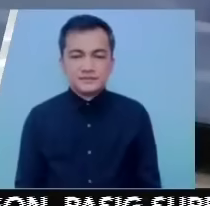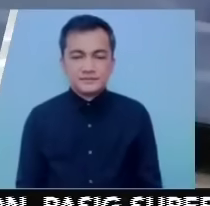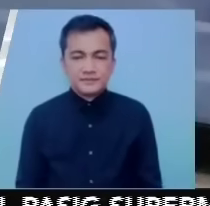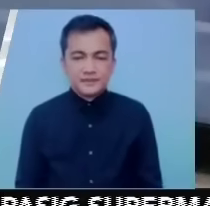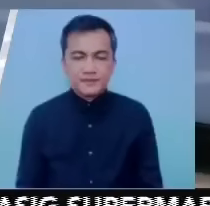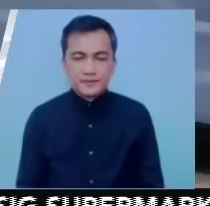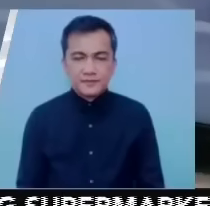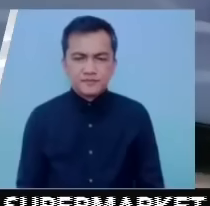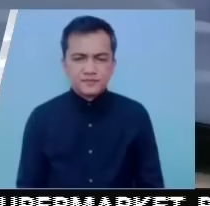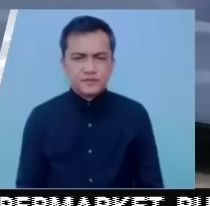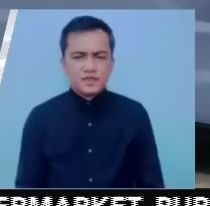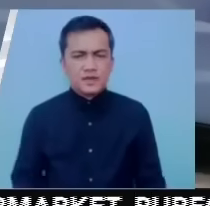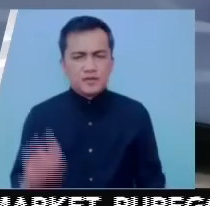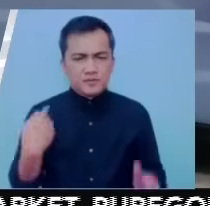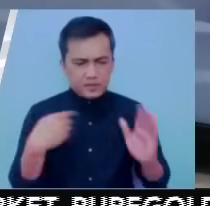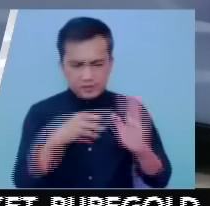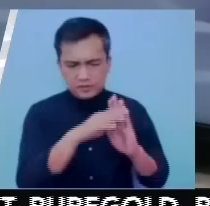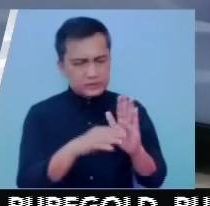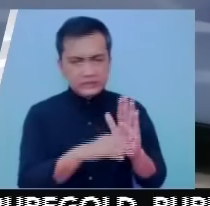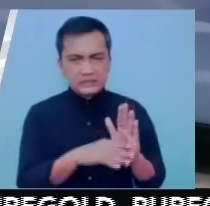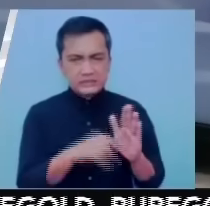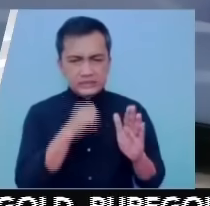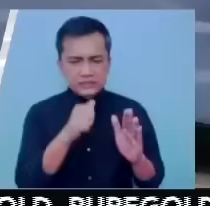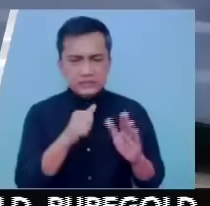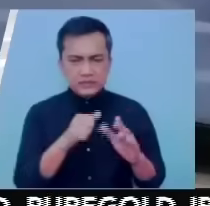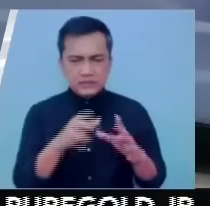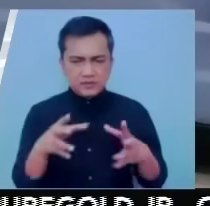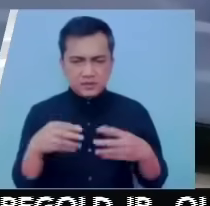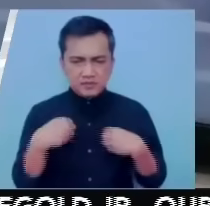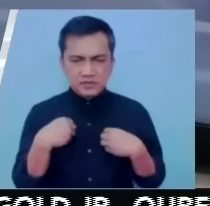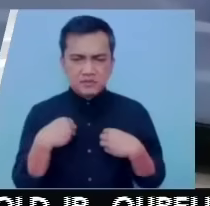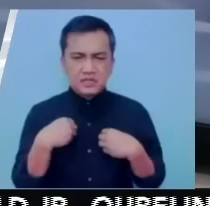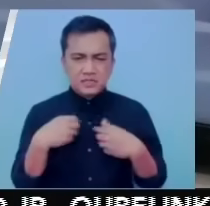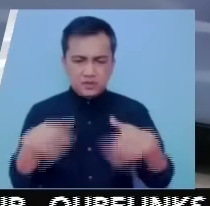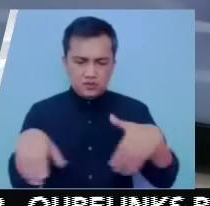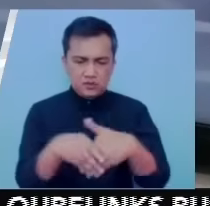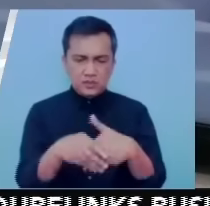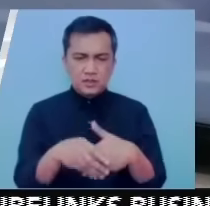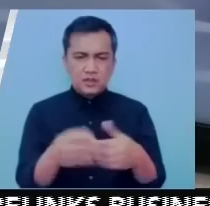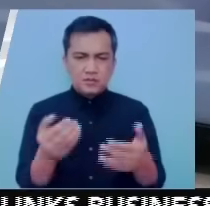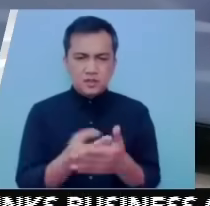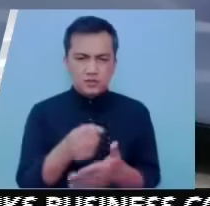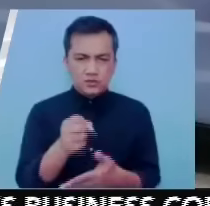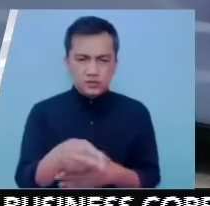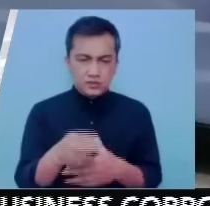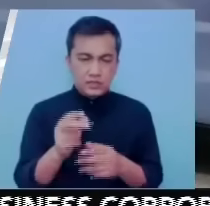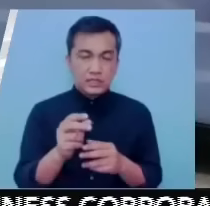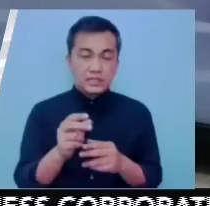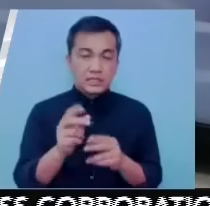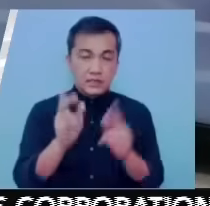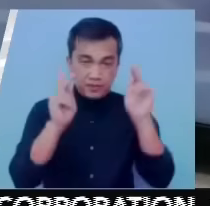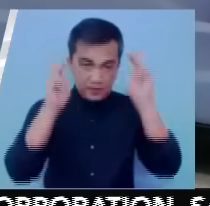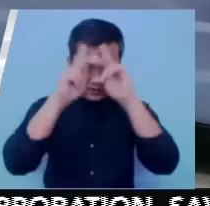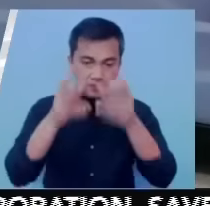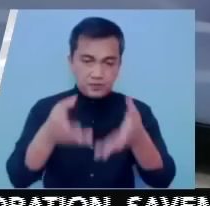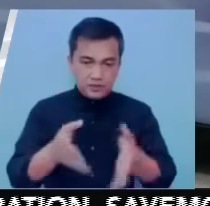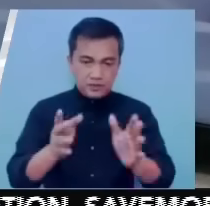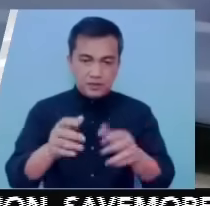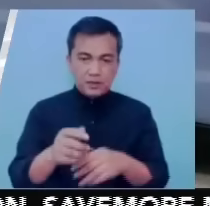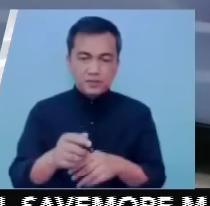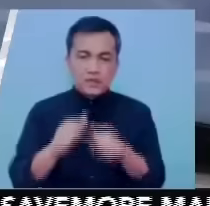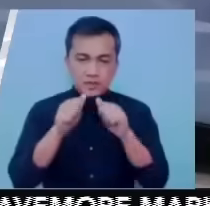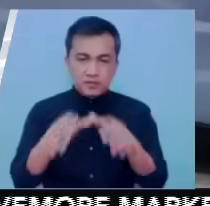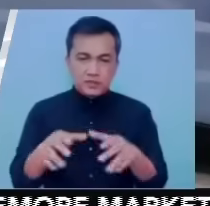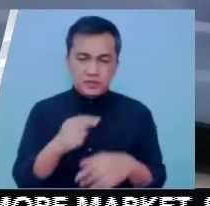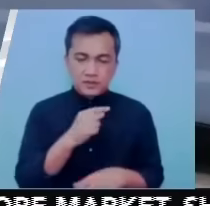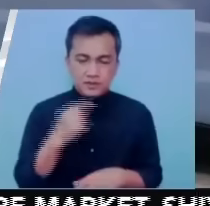may mga kondisyon at hindi raw maituturing na kasal ang bagong kautusan ng santo papa na pumapayag na Basbasan ng mga pari ang pagsasama ng